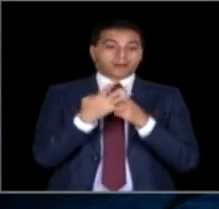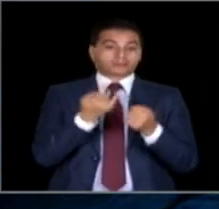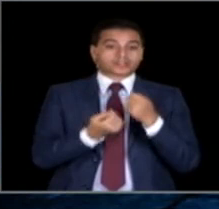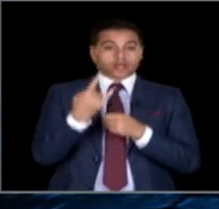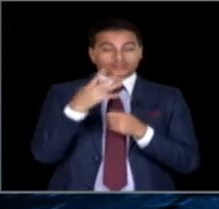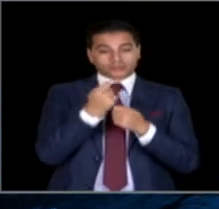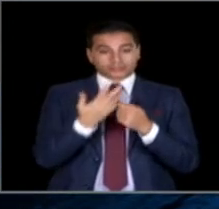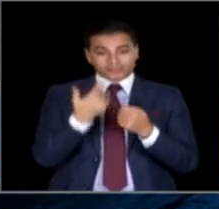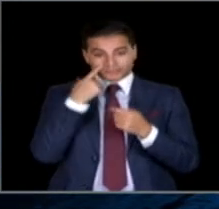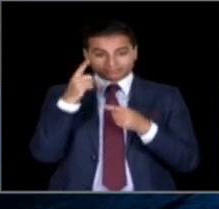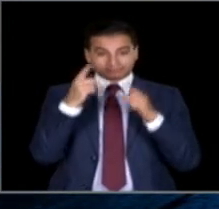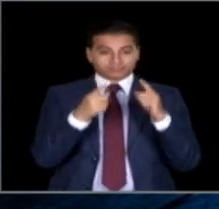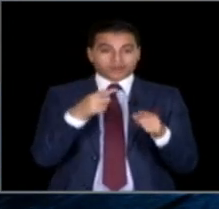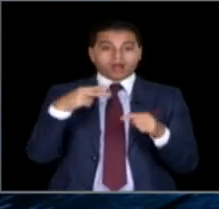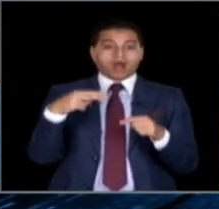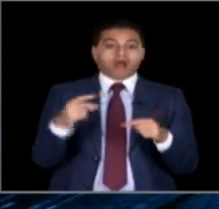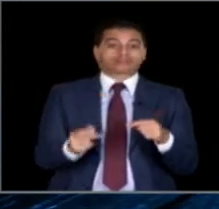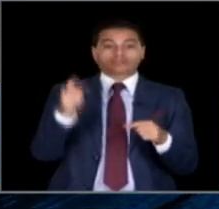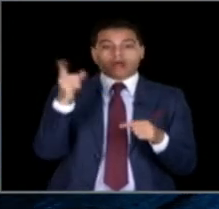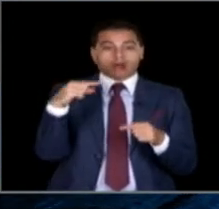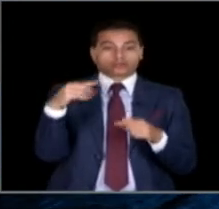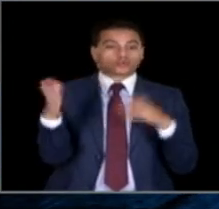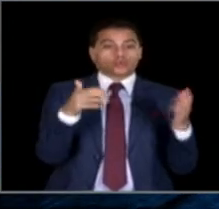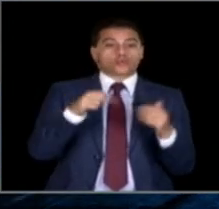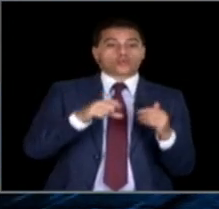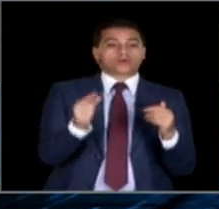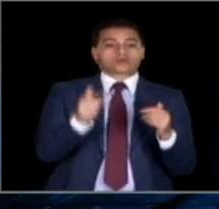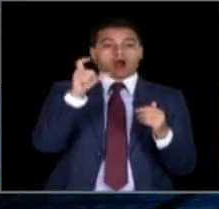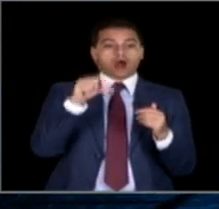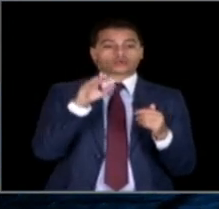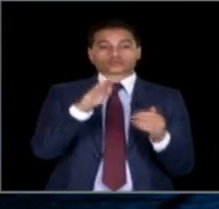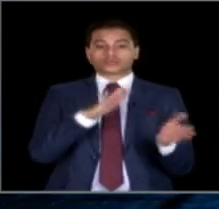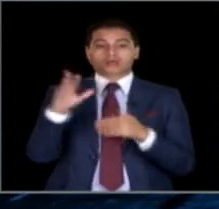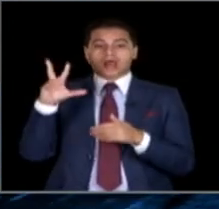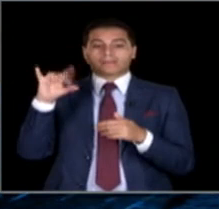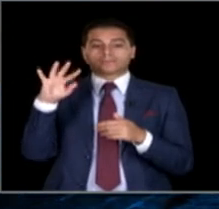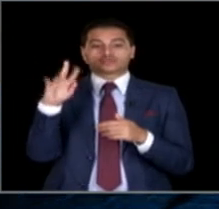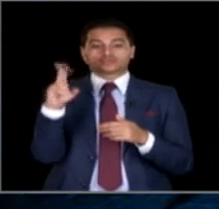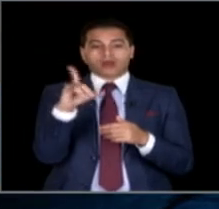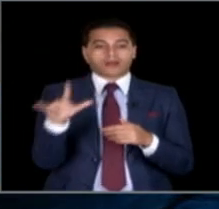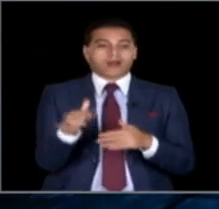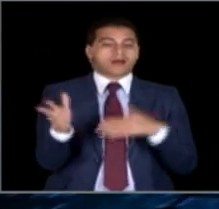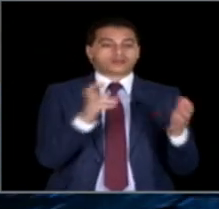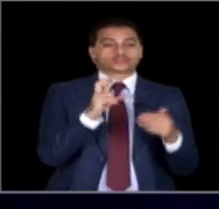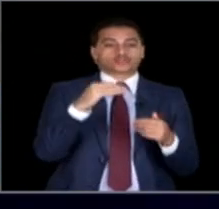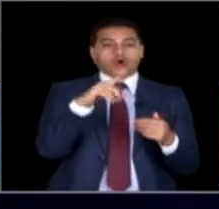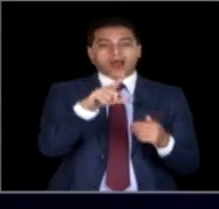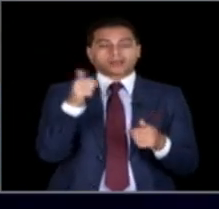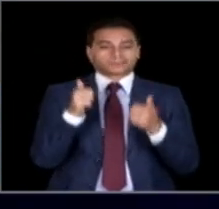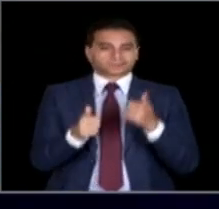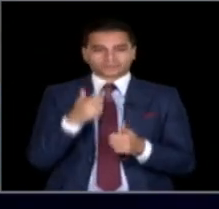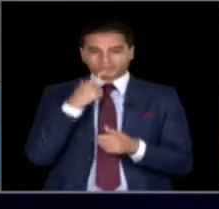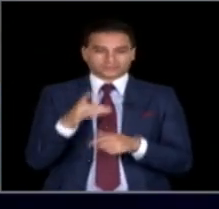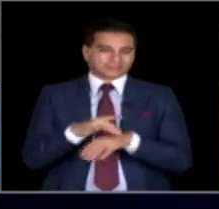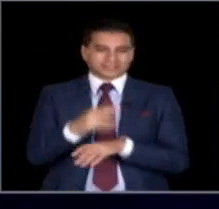عطارد، اورانوس، المشترى، زحل. مصطفى طه. اورانوس. هارد